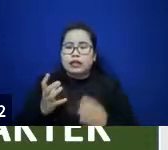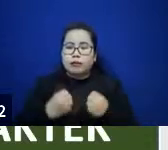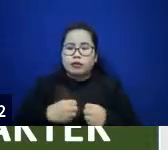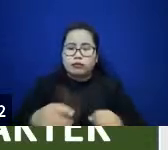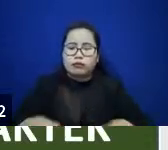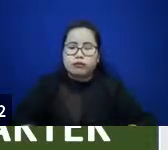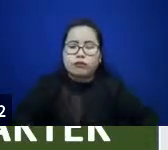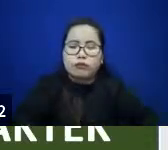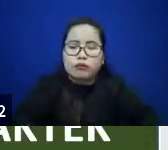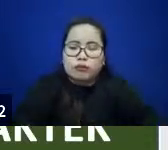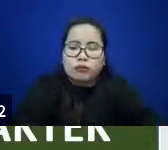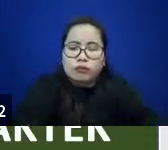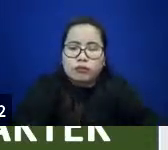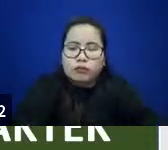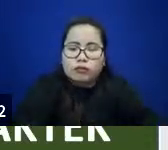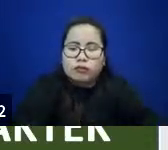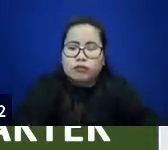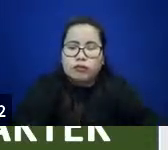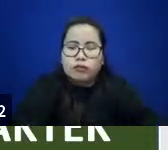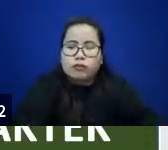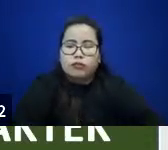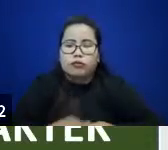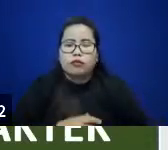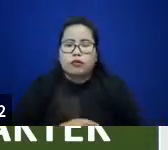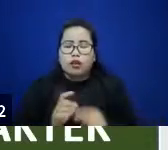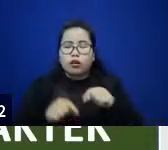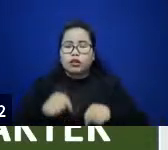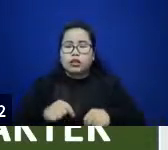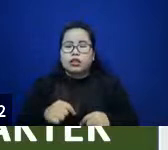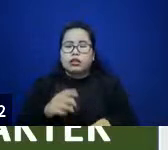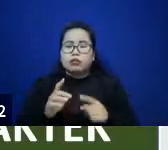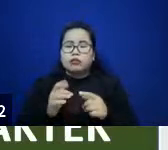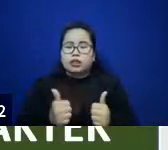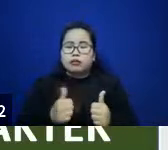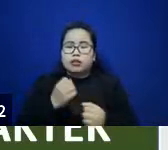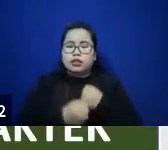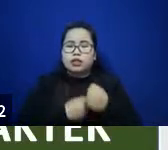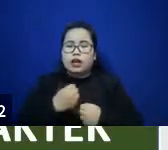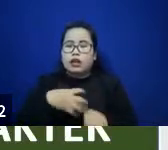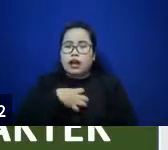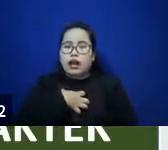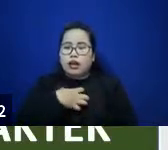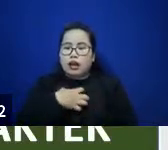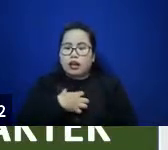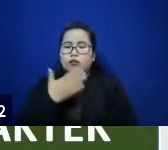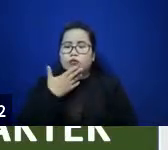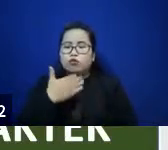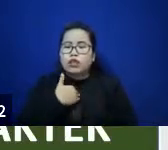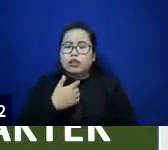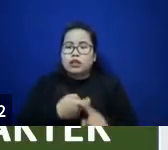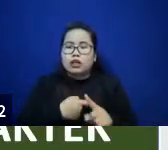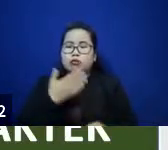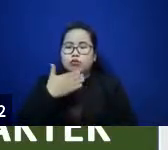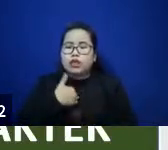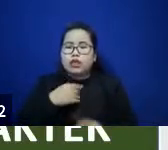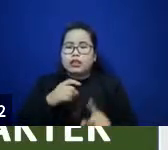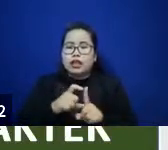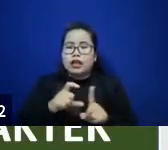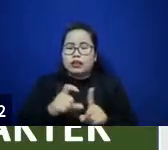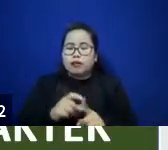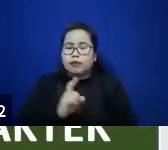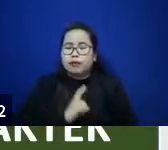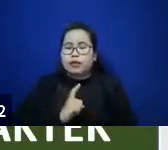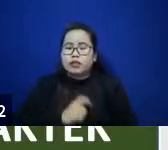mengekspor size atau melaksanakan Hai hak-hak yang dimiliki oleh publik data pribadi ini